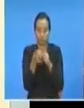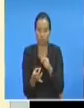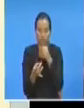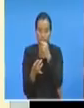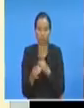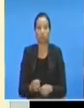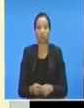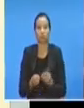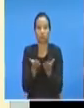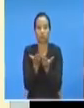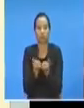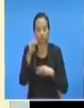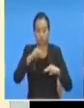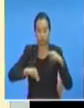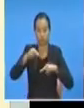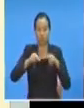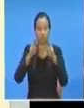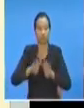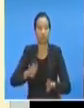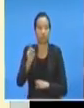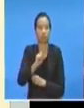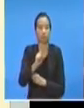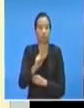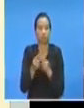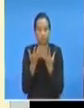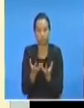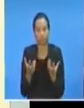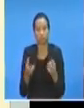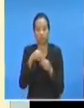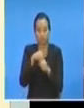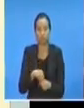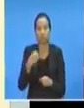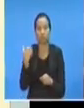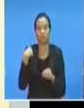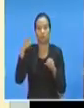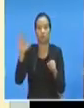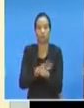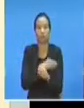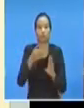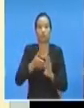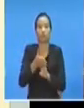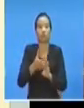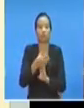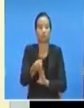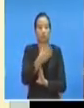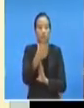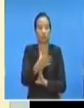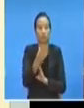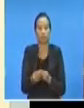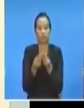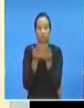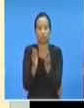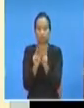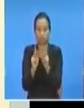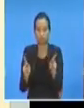ได้รับความคุ้มครองอย่างไรสิ่งเหล่านี้อยู่มีครบทั้งหมดใน PowerPoint 14หน้านี้ครับผมจะมอบให้กรรมาธิ